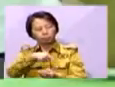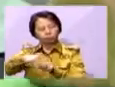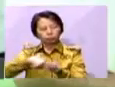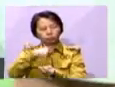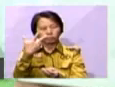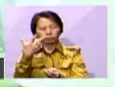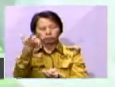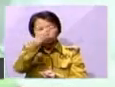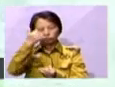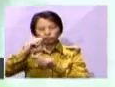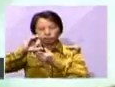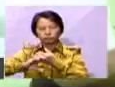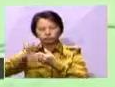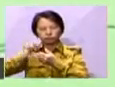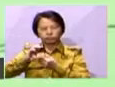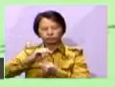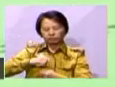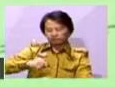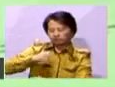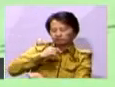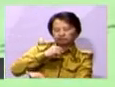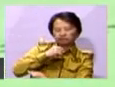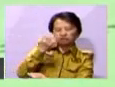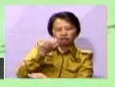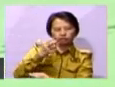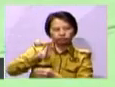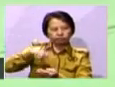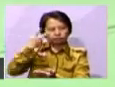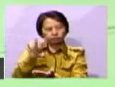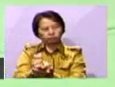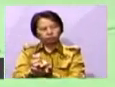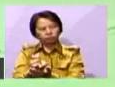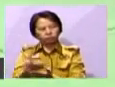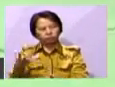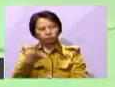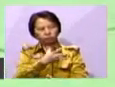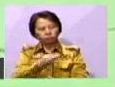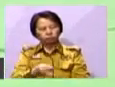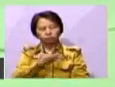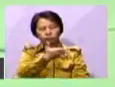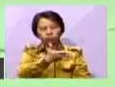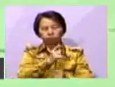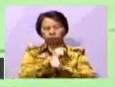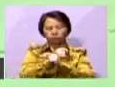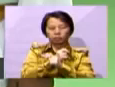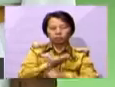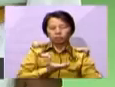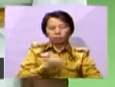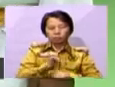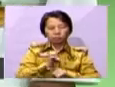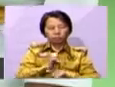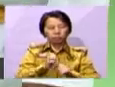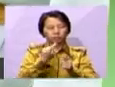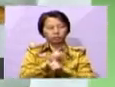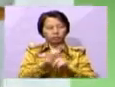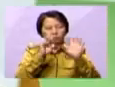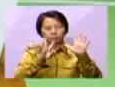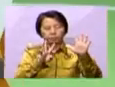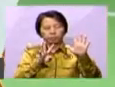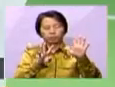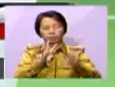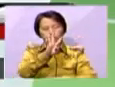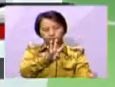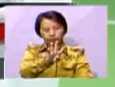ketiga akibat kecederaan siku kanan selepas dijatuhkan. Sekaligus Al-Jufri mempertahankan emas buat kali keempat